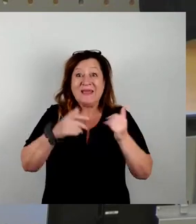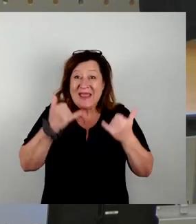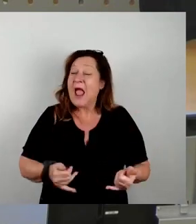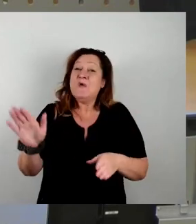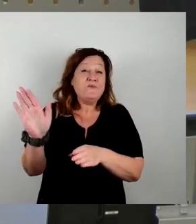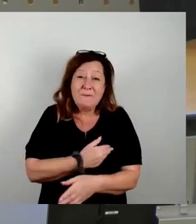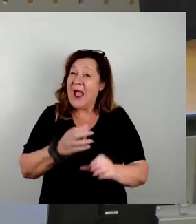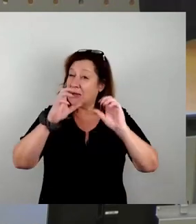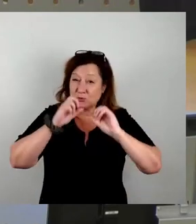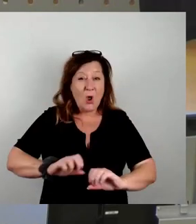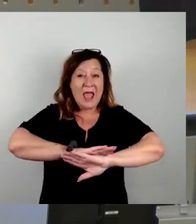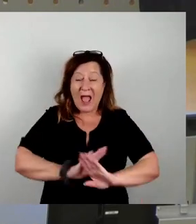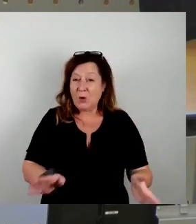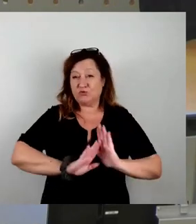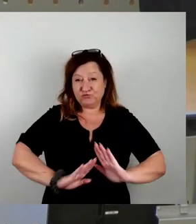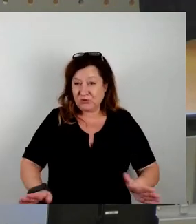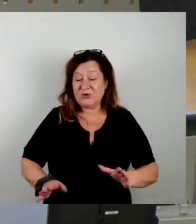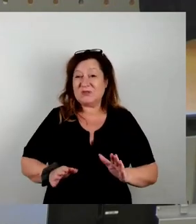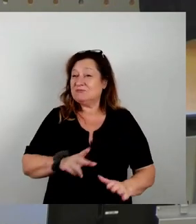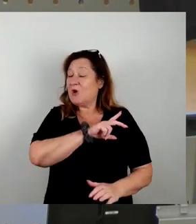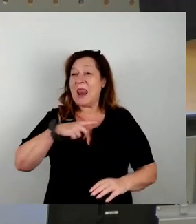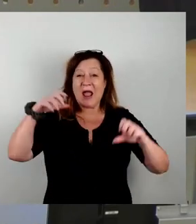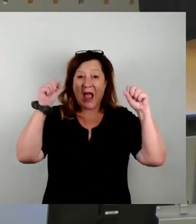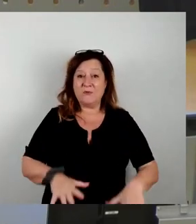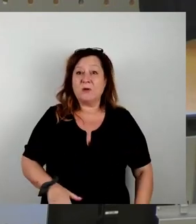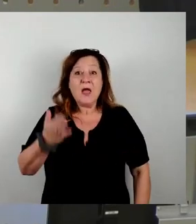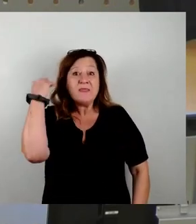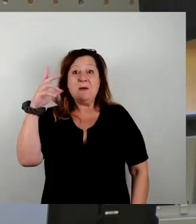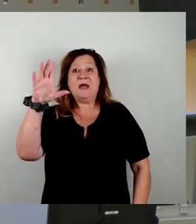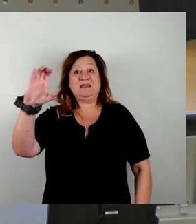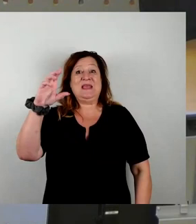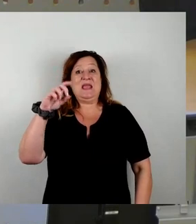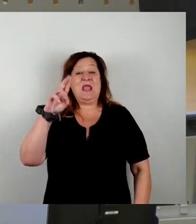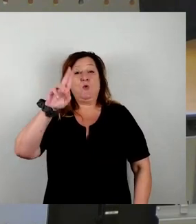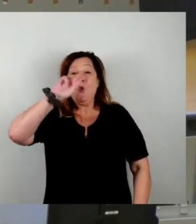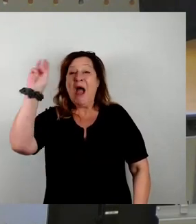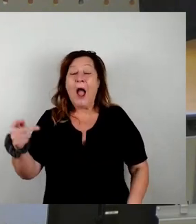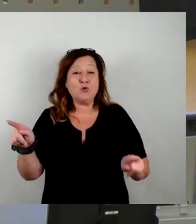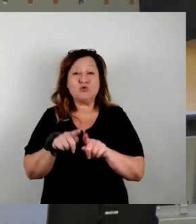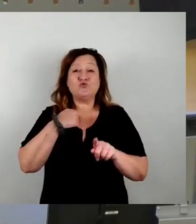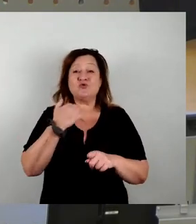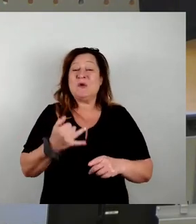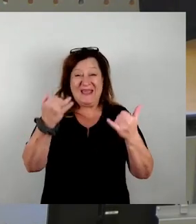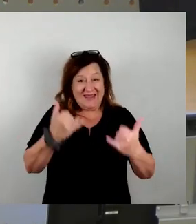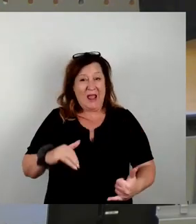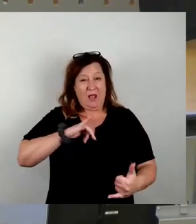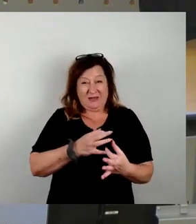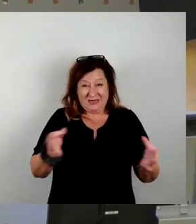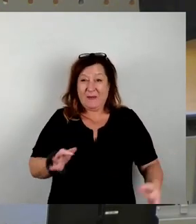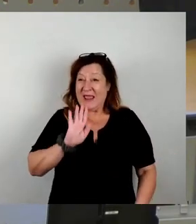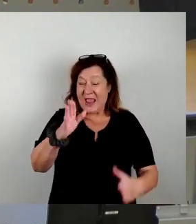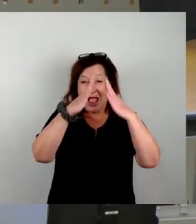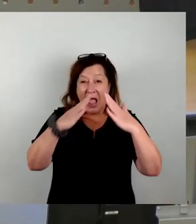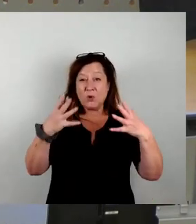keiner mehr davon, es ist längst aufgegeben. Übrigens, die CDU damals hat sogar auch zugestimmt, interessiert in diesem Rat keinen mehr. Ihre